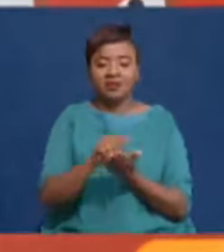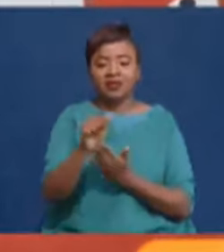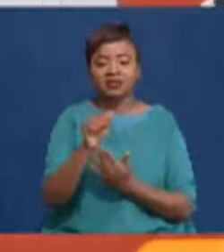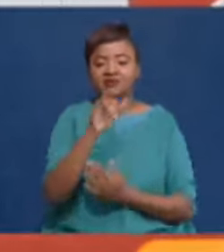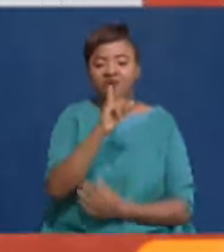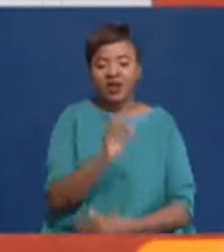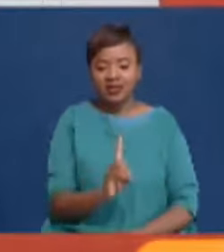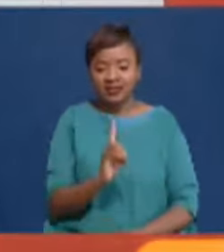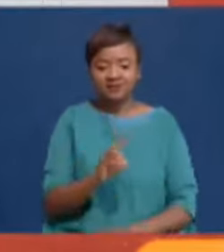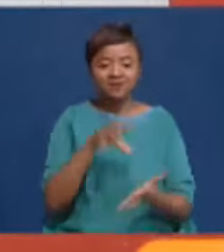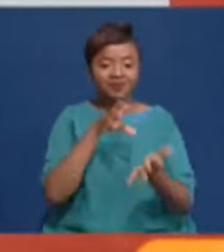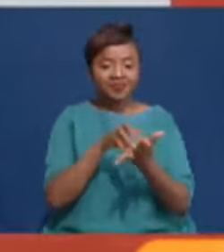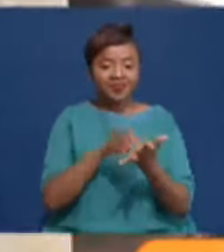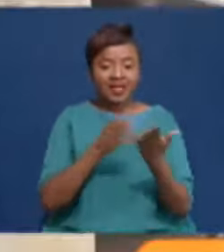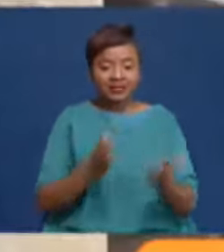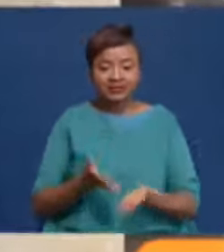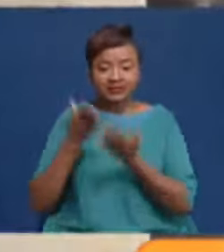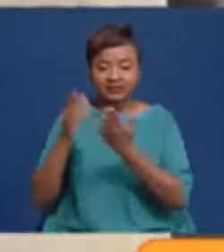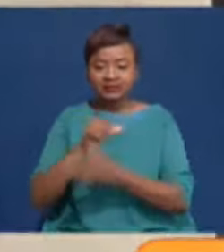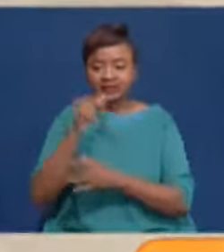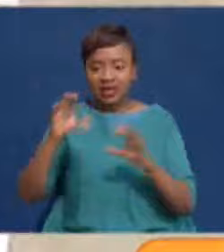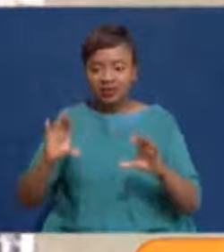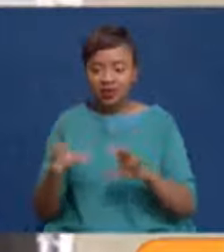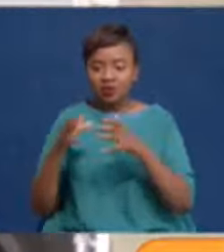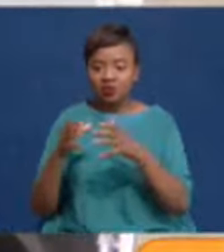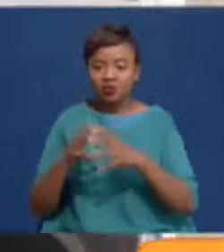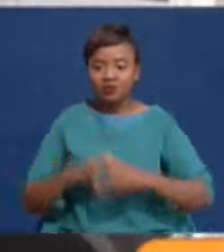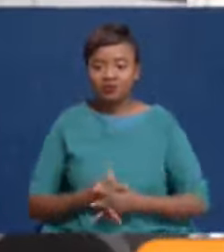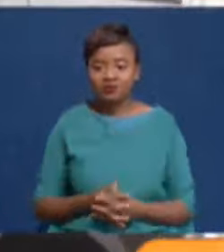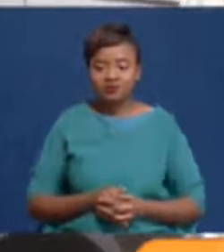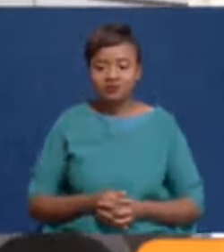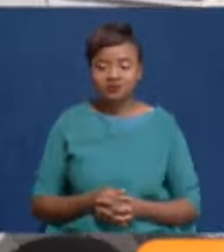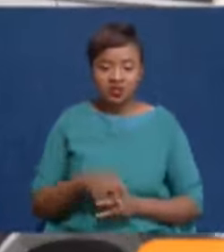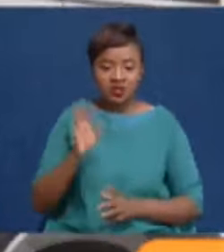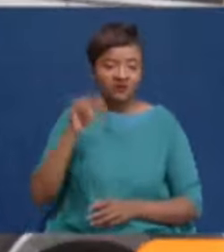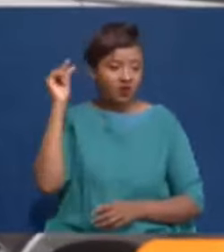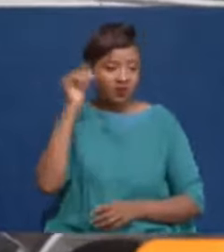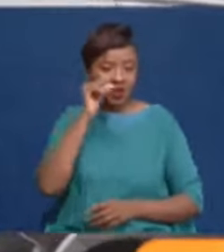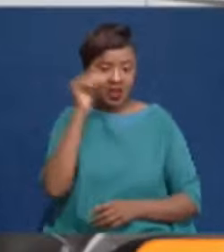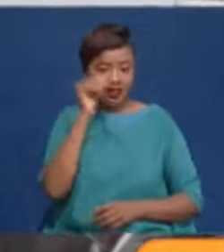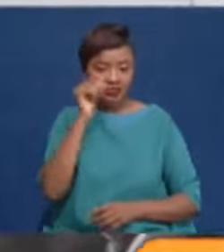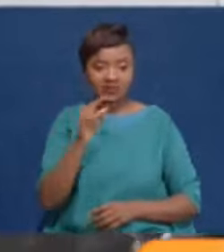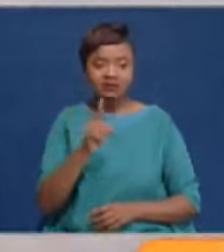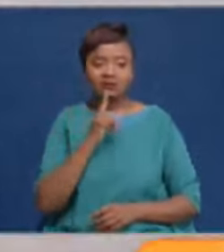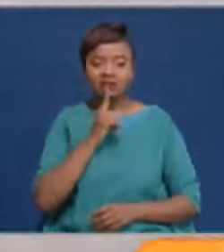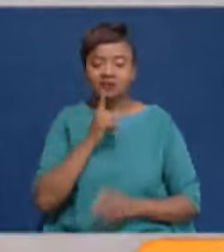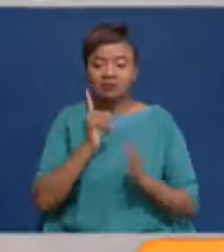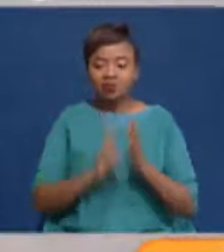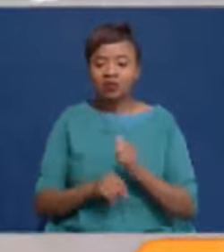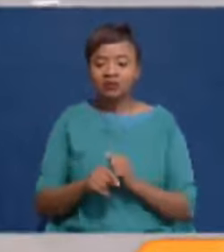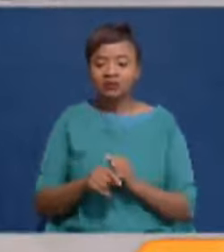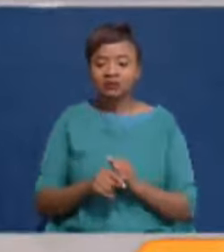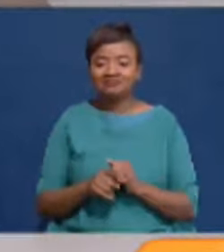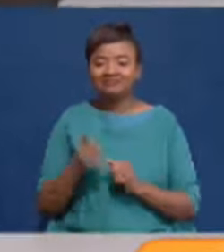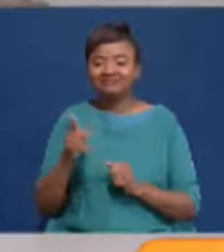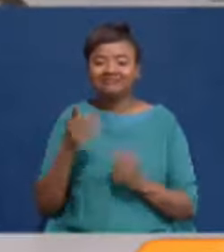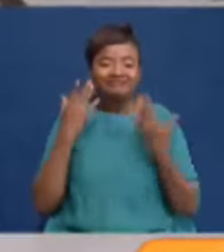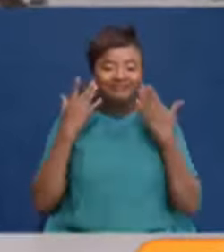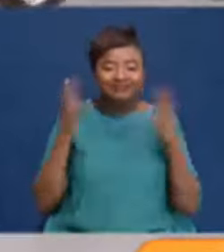Katika kesi iliyowasilishwa na kundi moja la wanaharakati kutoka Garissa, serikali imelaumiwa kwa kutobainisha usalama wa